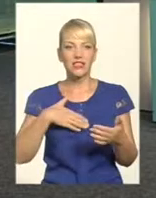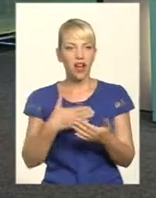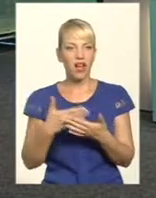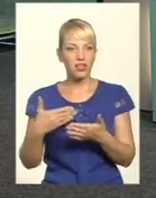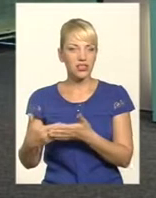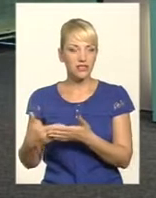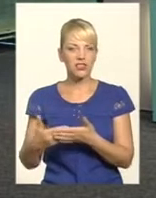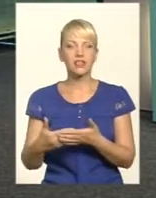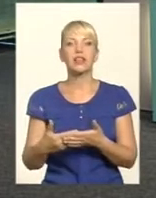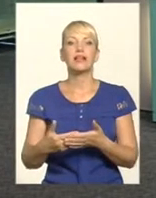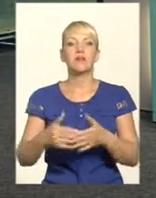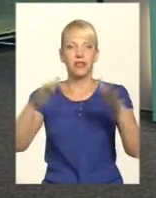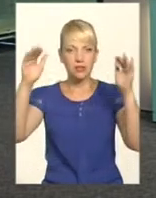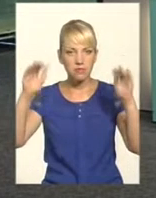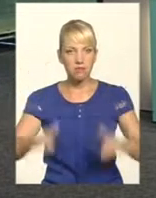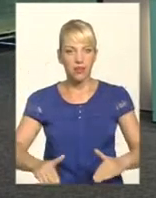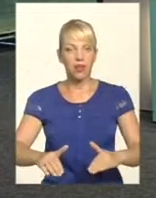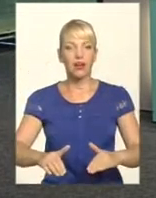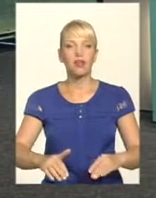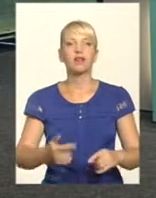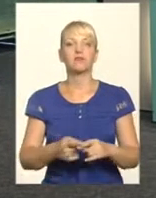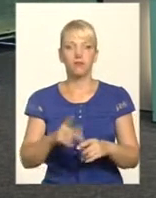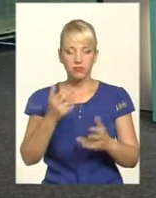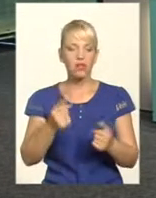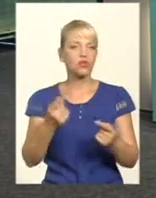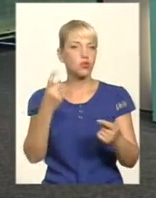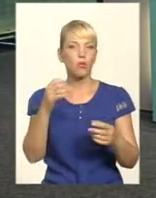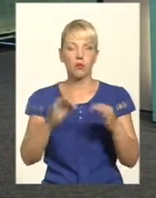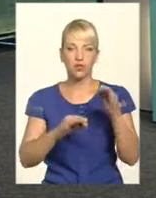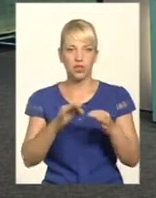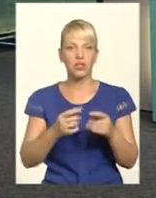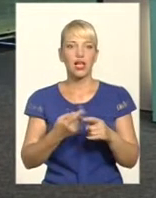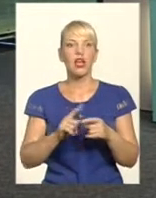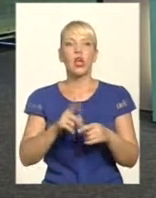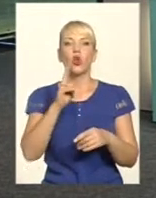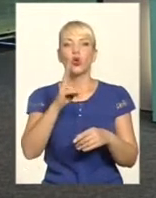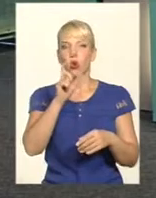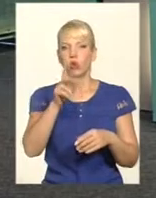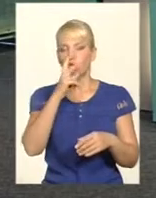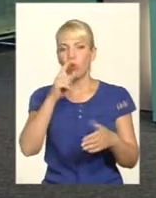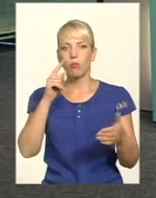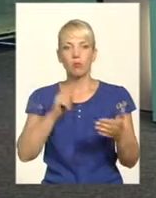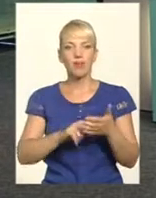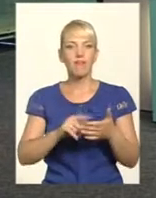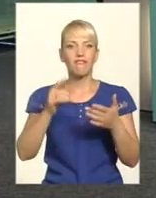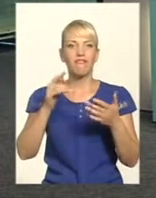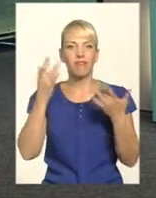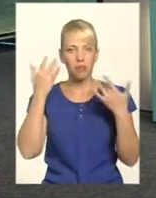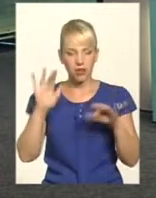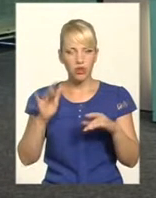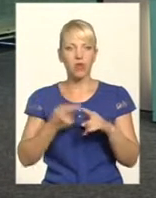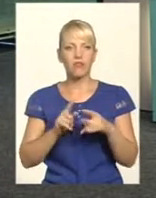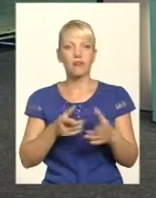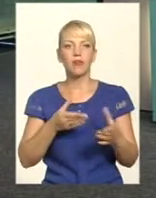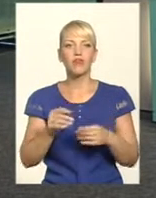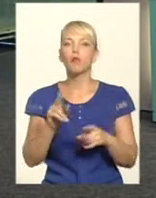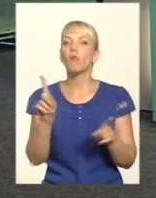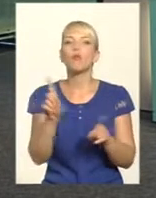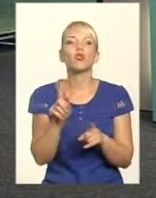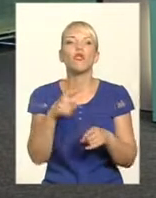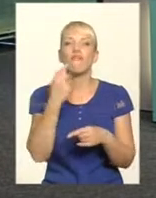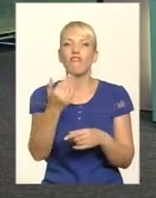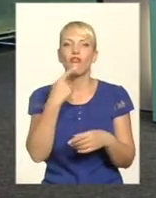залежність. Я думаю, на ті люди, які випадково попали і не настільки є віддані цьому волонтерському руху, на них це впливає. Про що вам допомагати, про що ви говорите, які